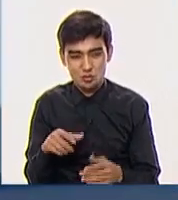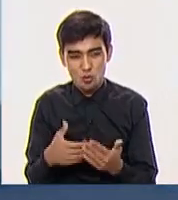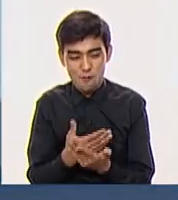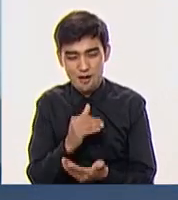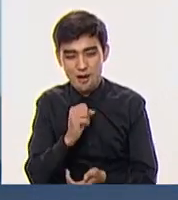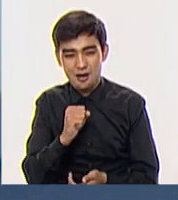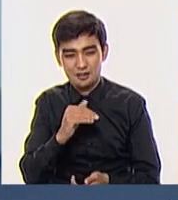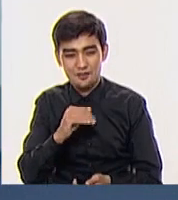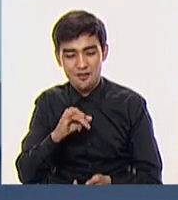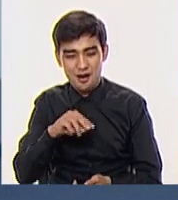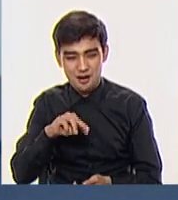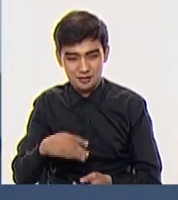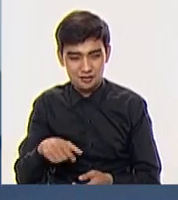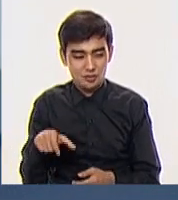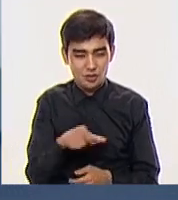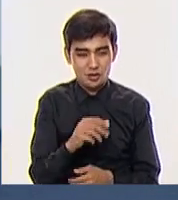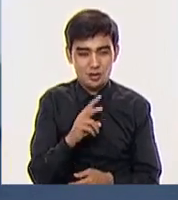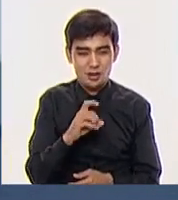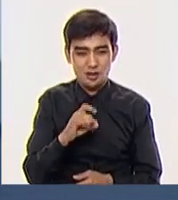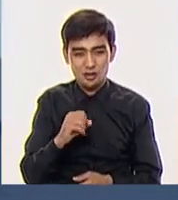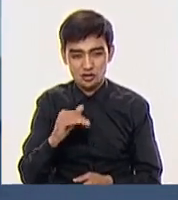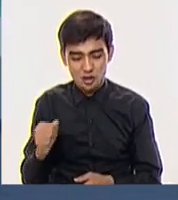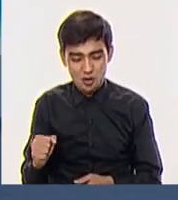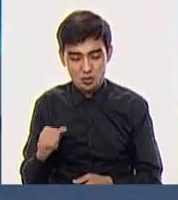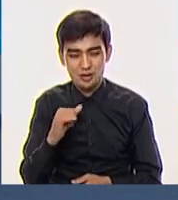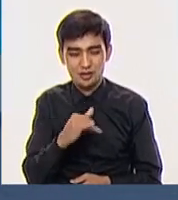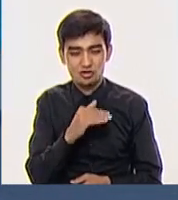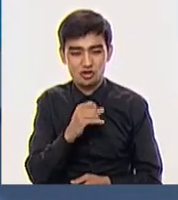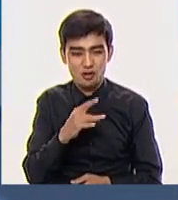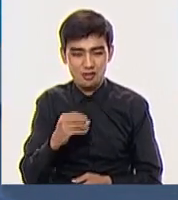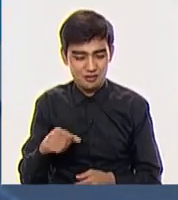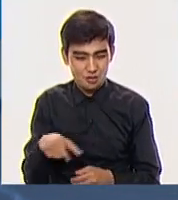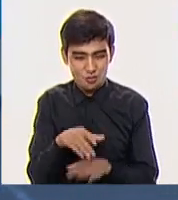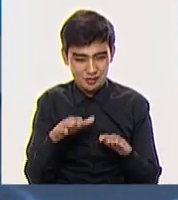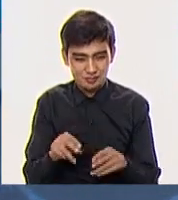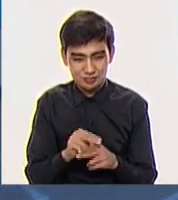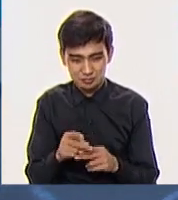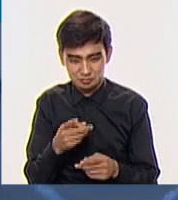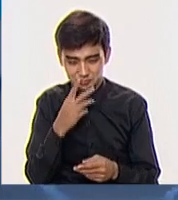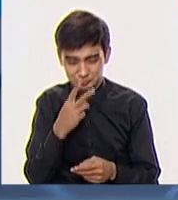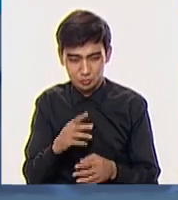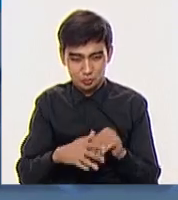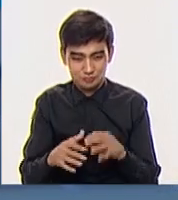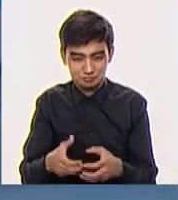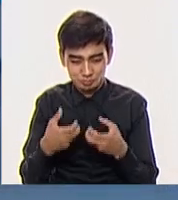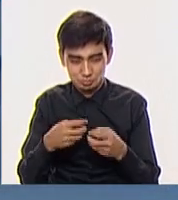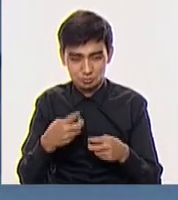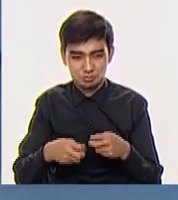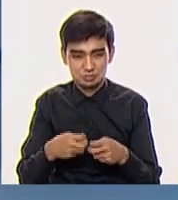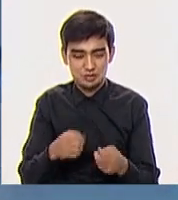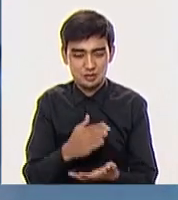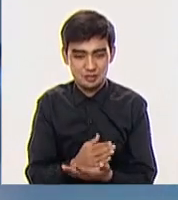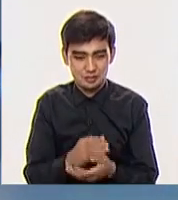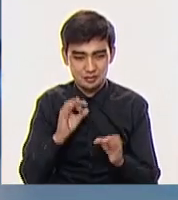между городом Каражал и поселком Жайрем. Вот только покрытие совсем не держится и крошится в руках, утверждают местные жители.